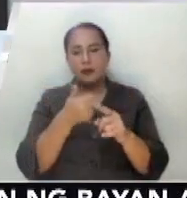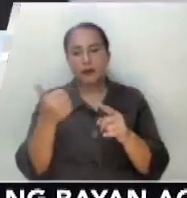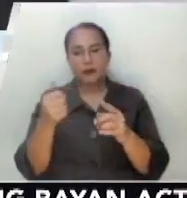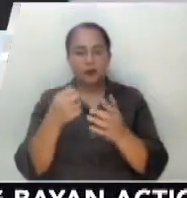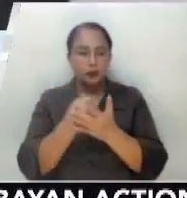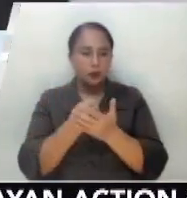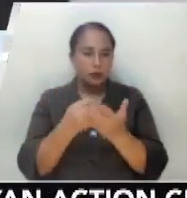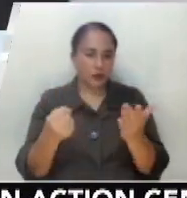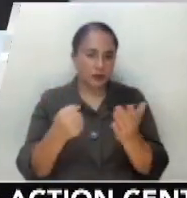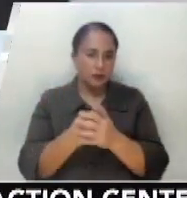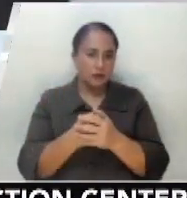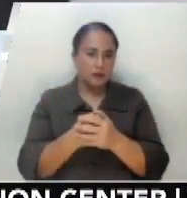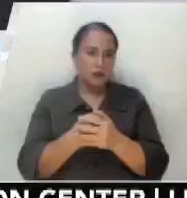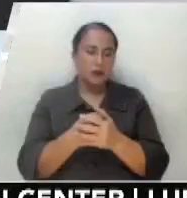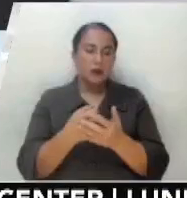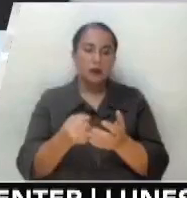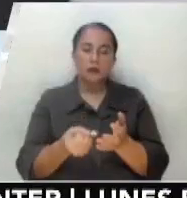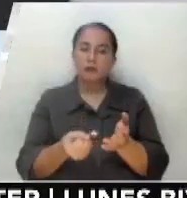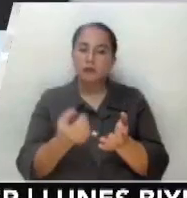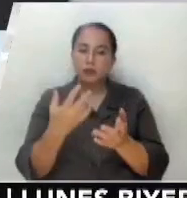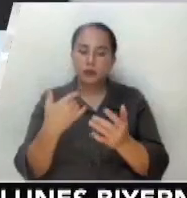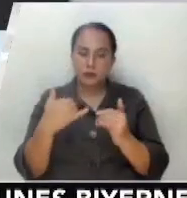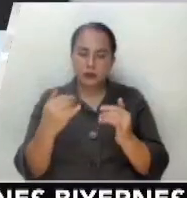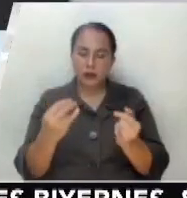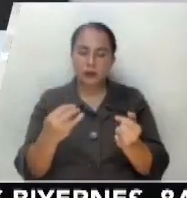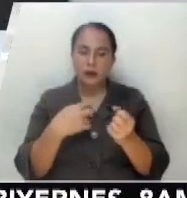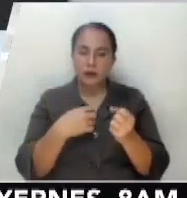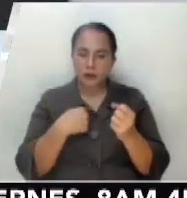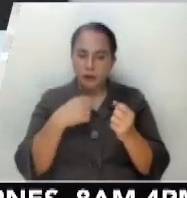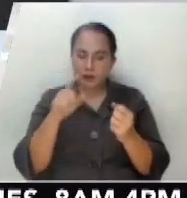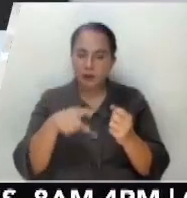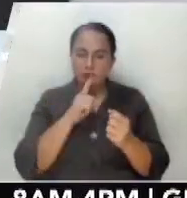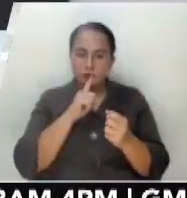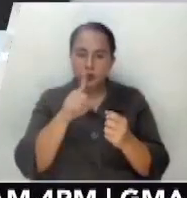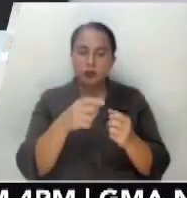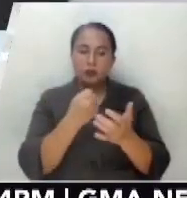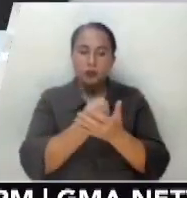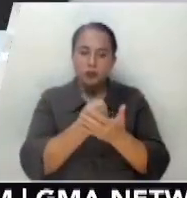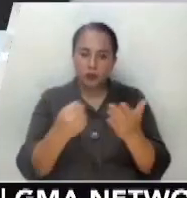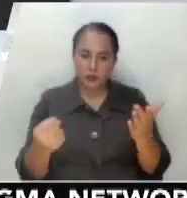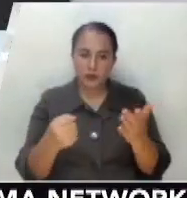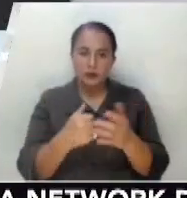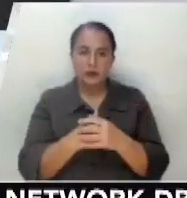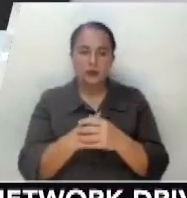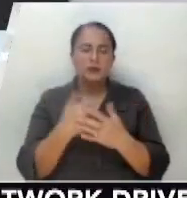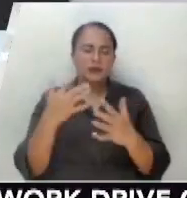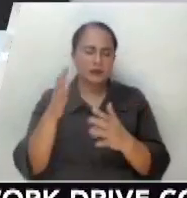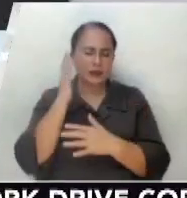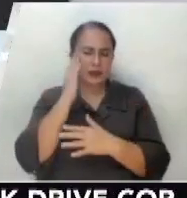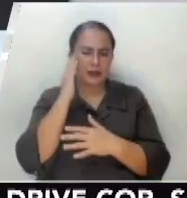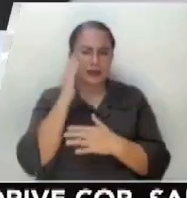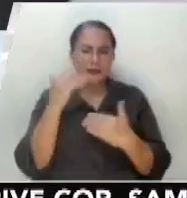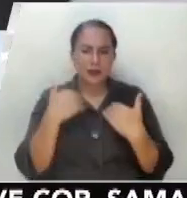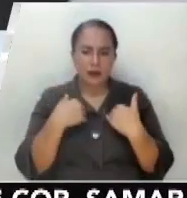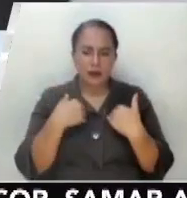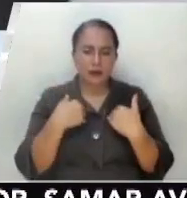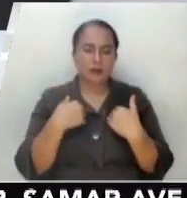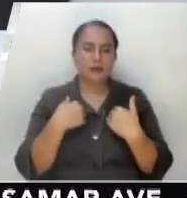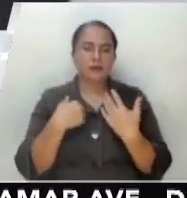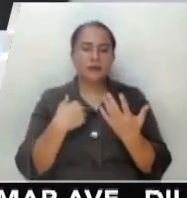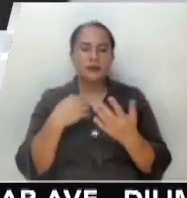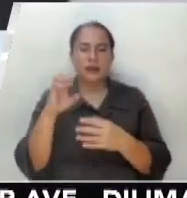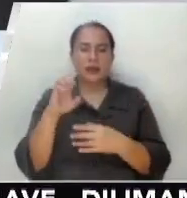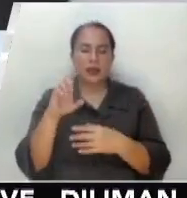presyo sa ngayon we need to Secure talaga yung ah supply Ah alam natin na magkakaroon din ng Lino so There Will Be